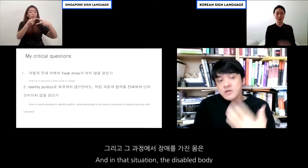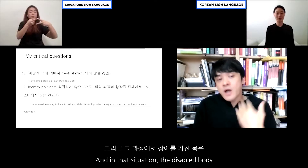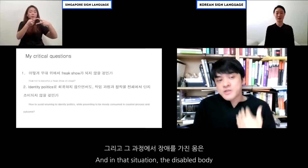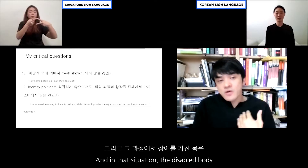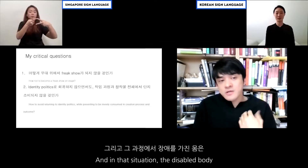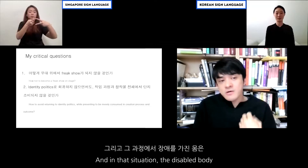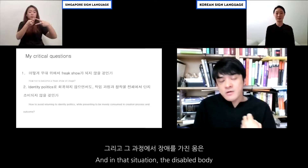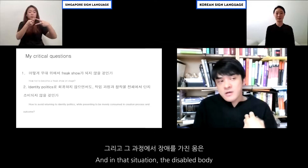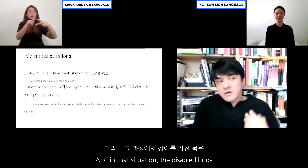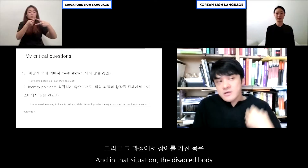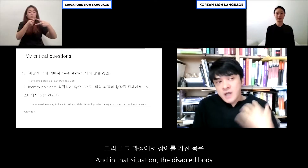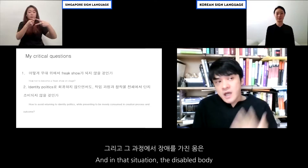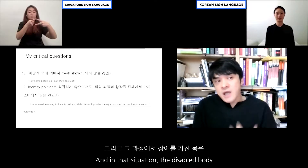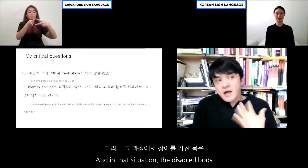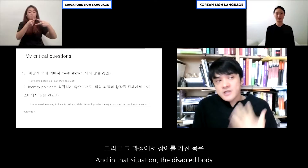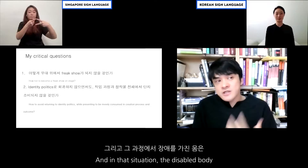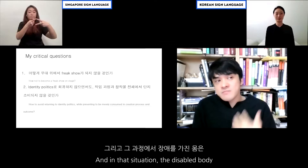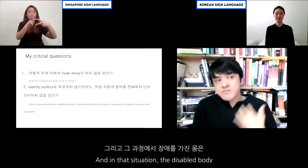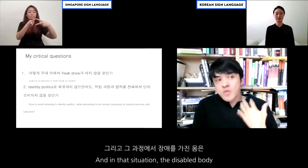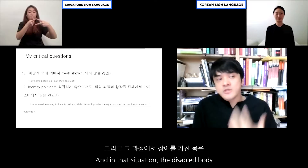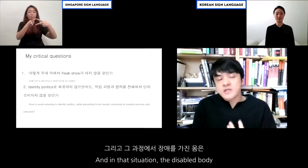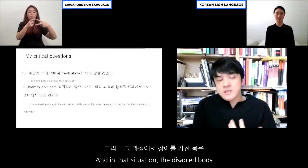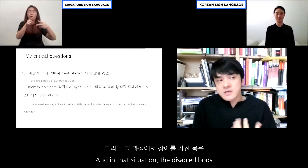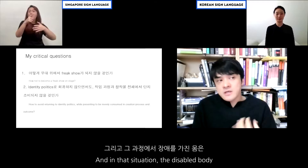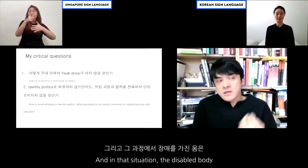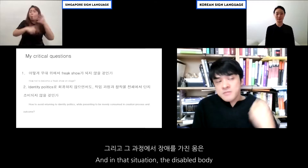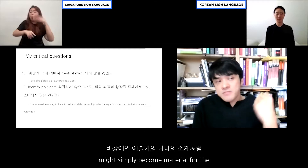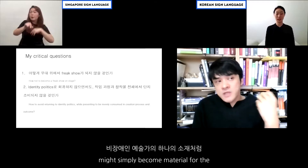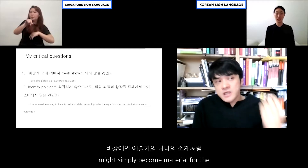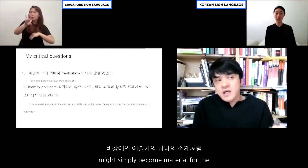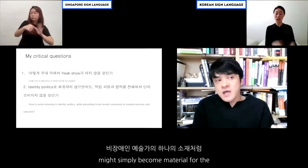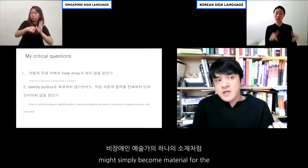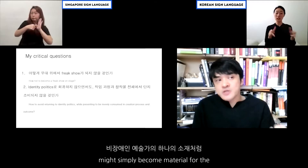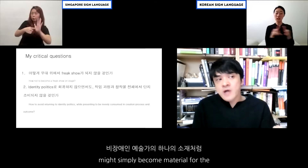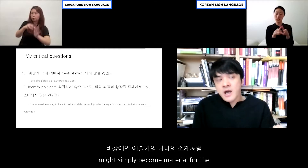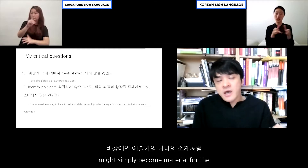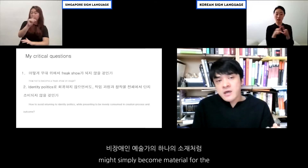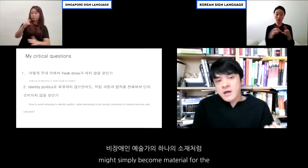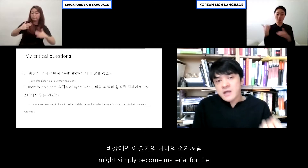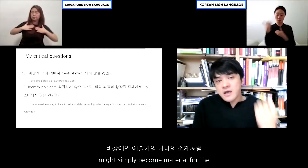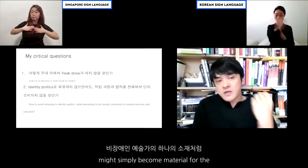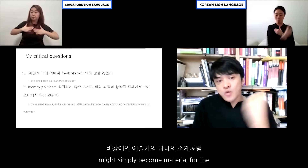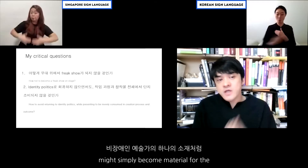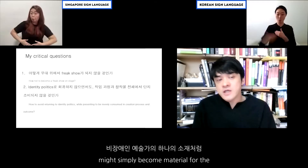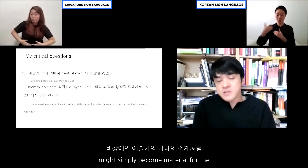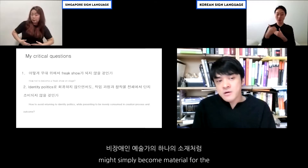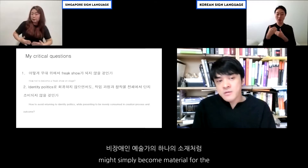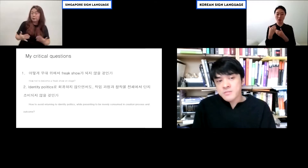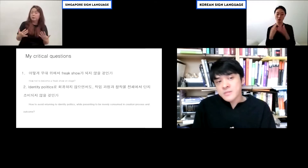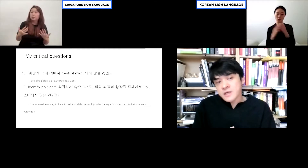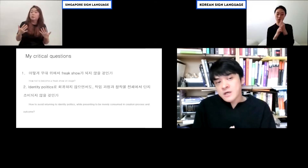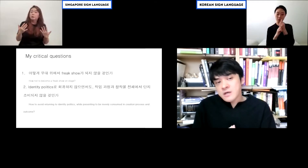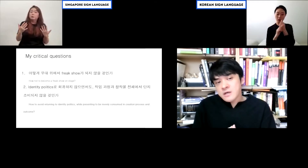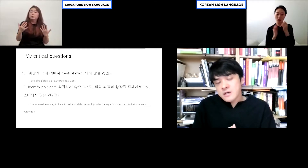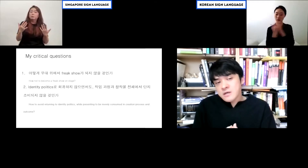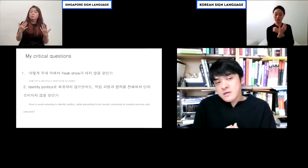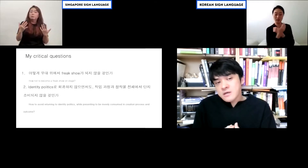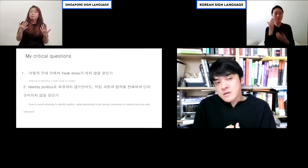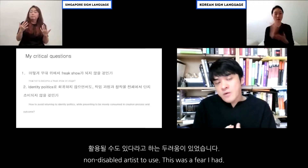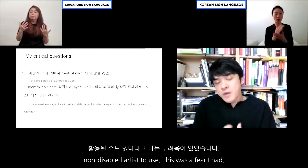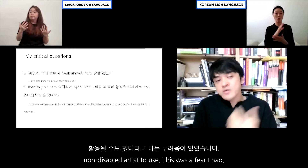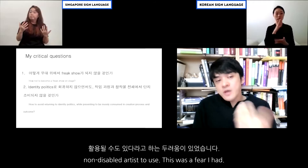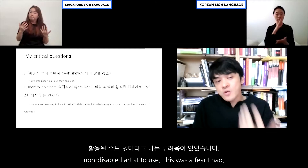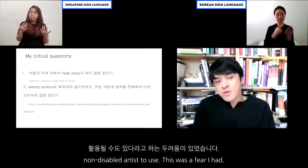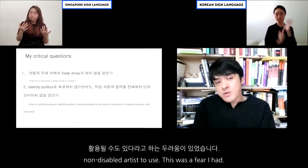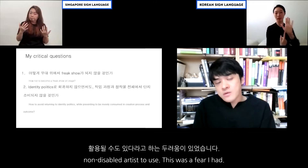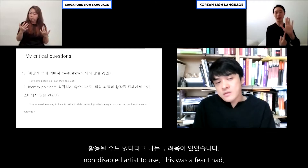그리고 그 과정에서 해를 가진 몸은 비장애인 예술가의 하나의 소재처럼